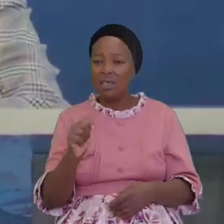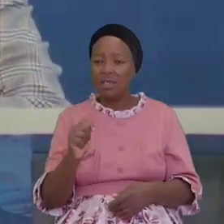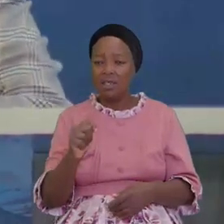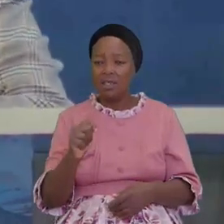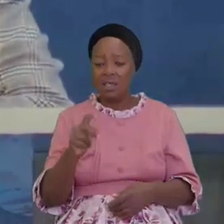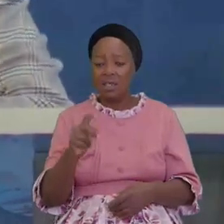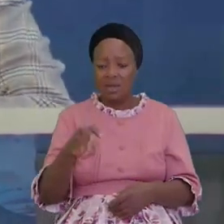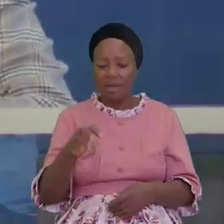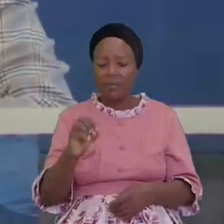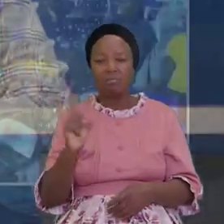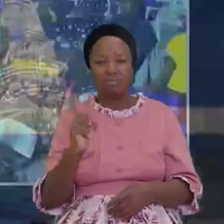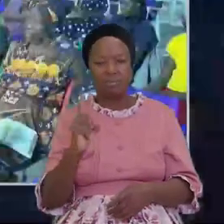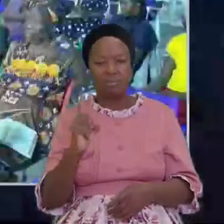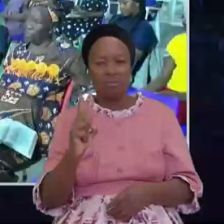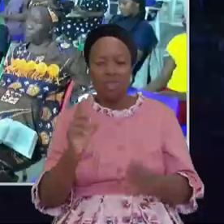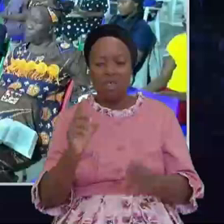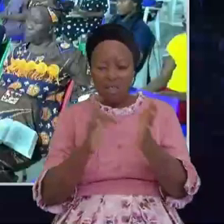Jésus et Saint-Pierre,